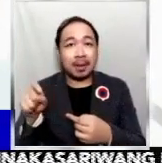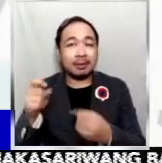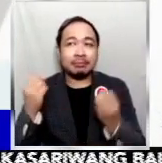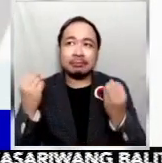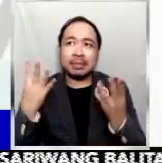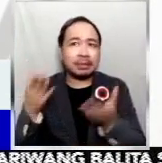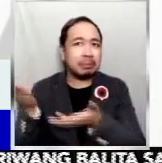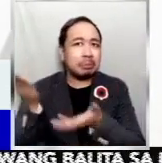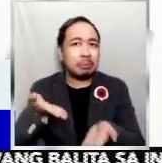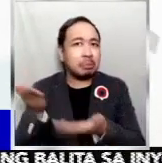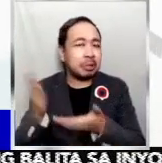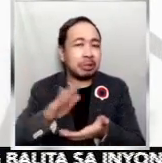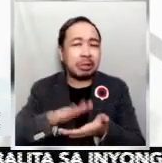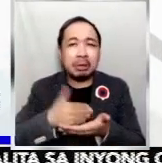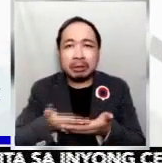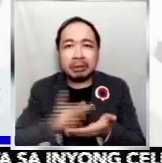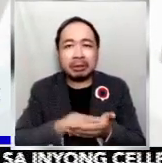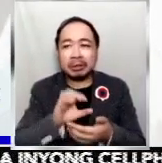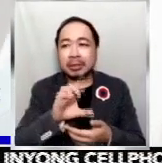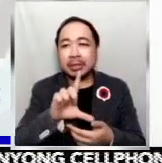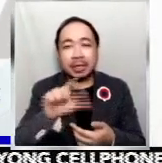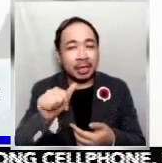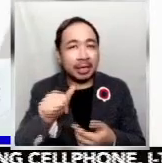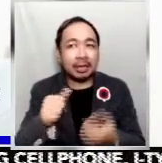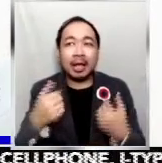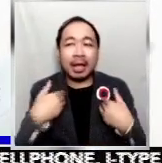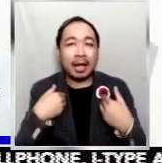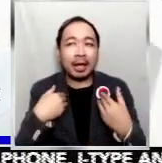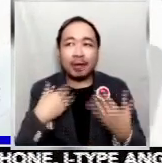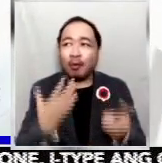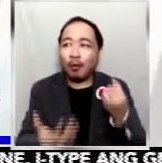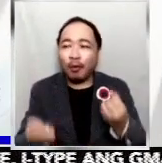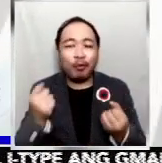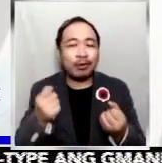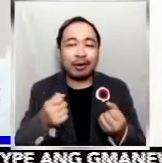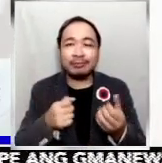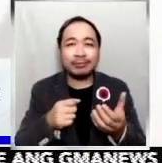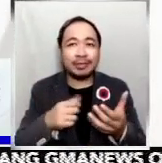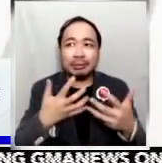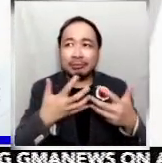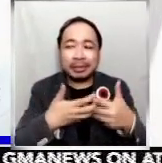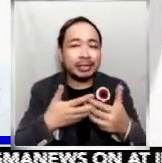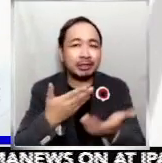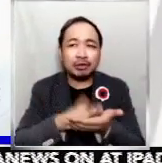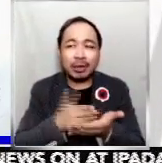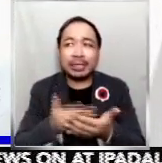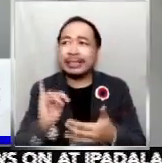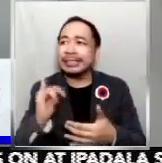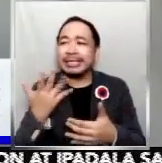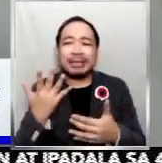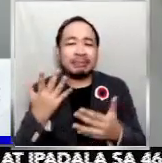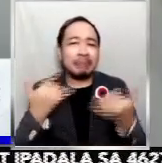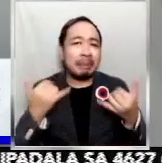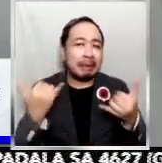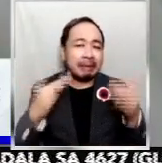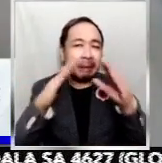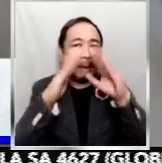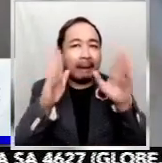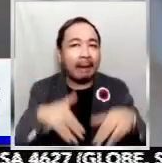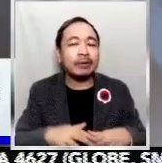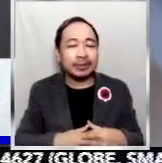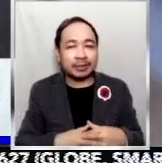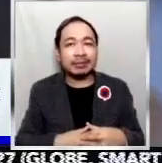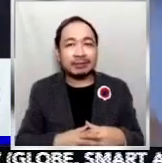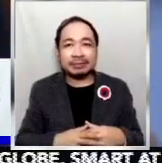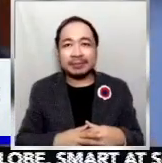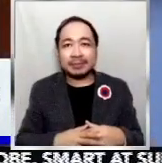yan si Clea, may dala kami mga air fryer, kulang, para kami nagbabahay-bahayan talaga, kompleting gamit namin. Maaari raw